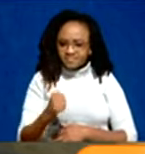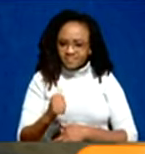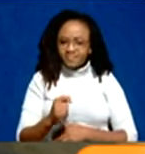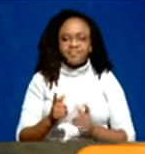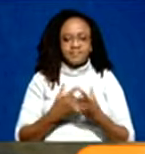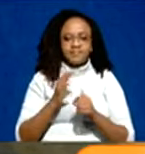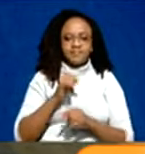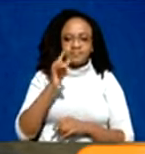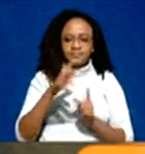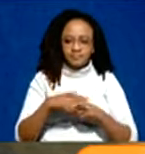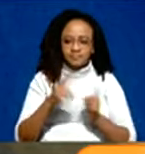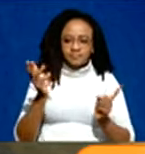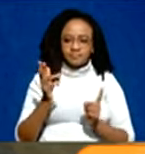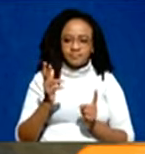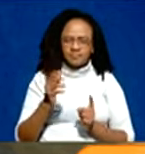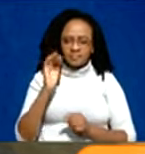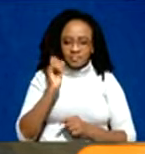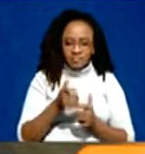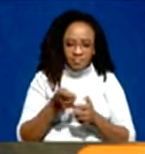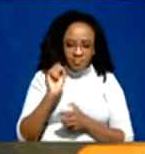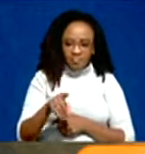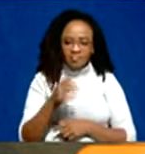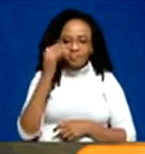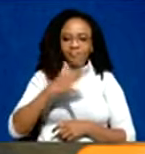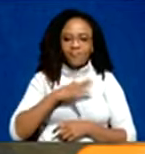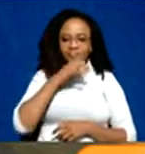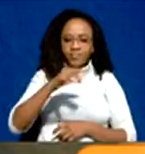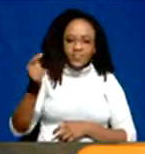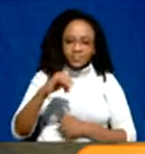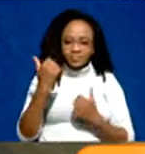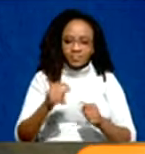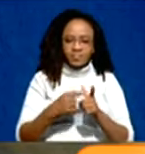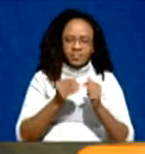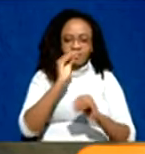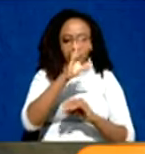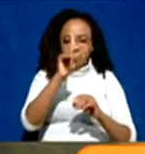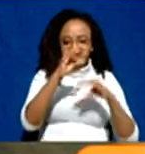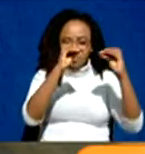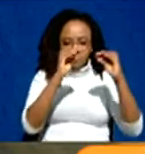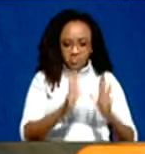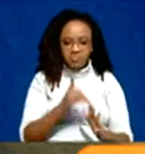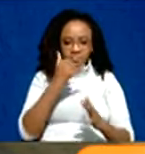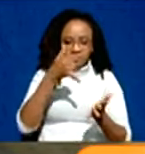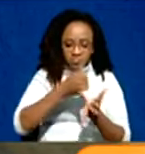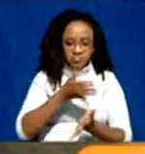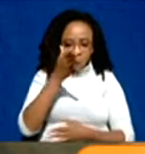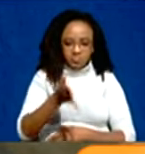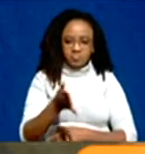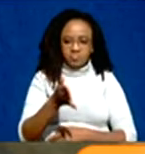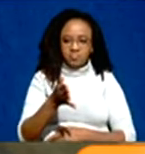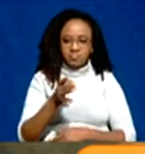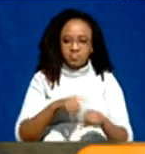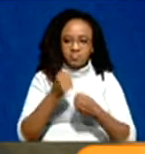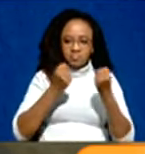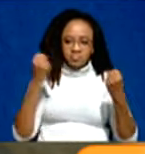sasa kuuliza mbona wangu hajafika, nikiuliza one of the teachers mwenye alikuwa anasema alikuwa on site when the